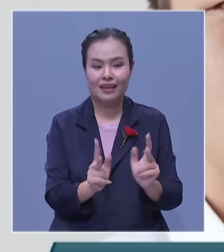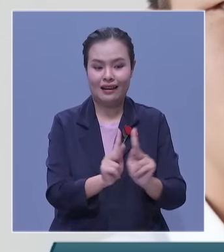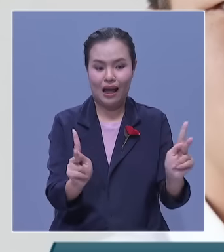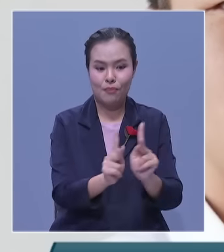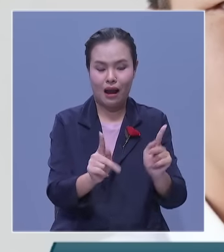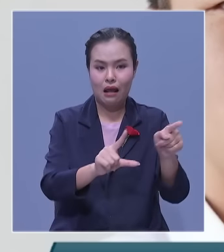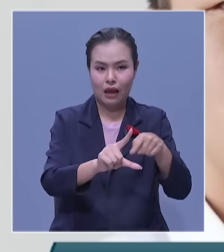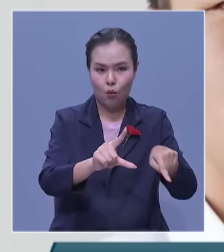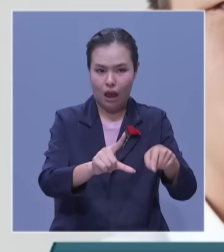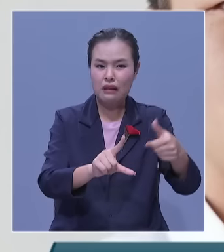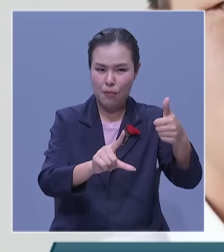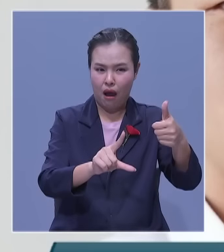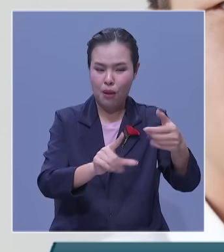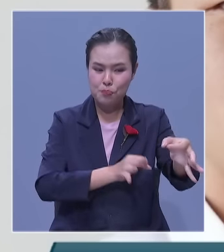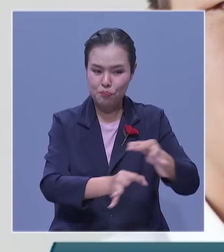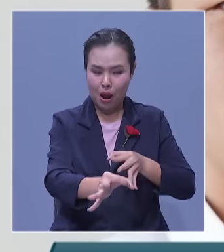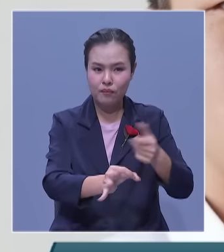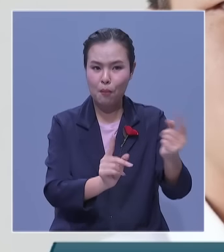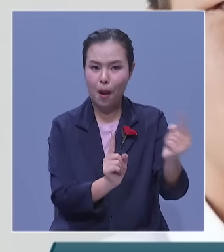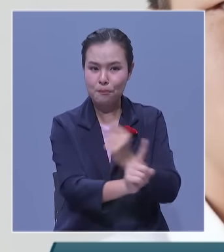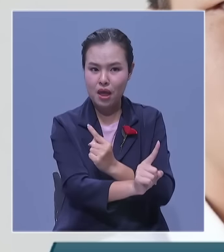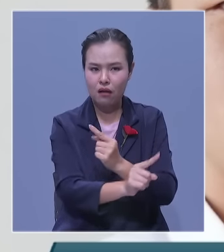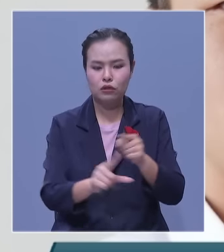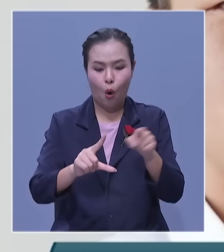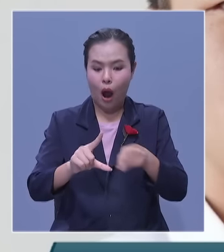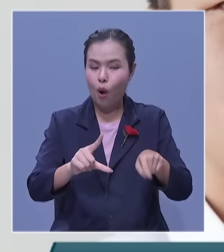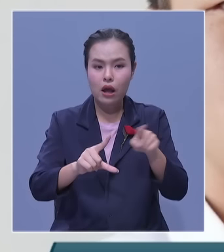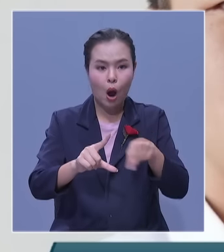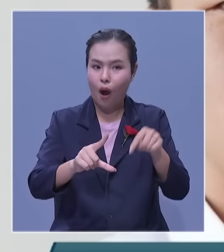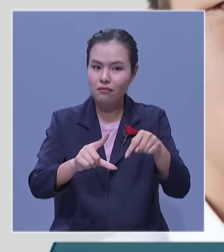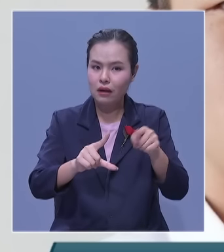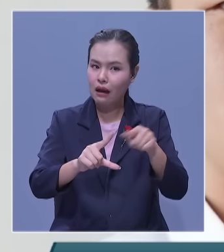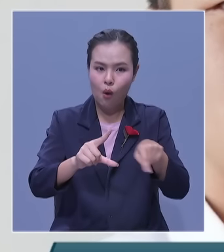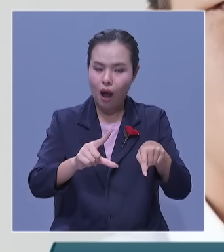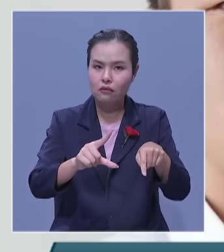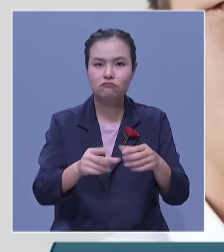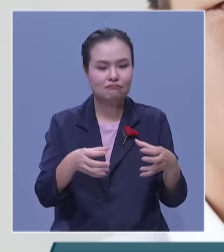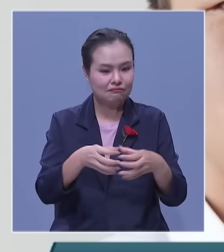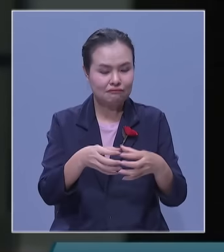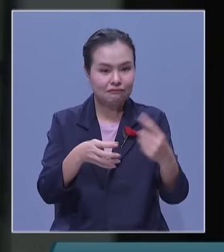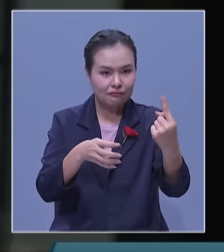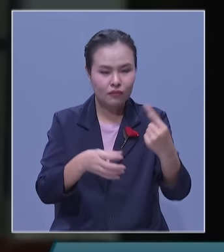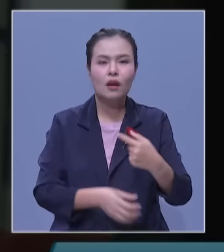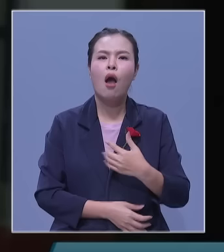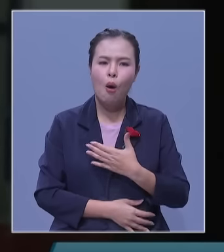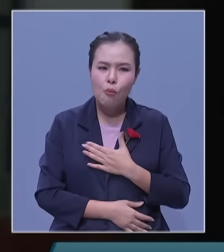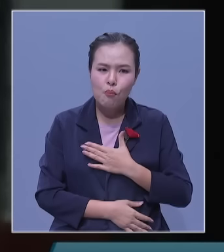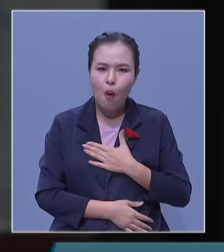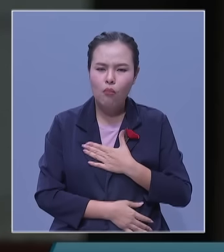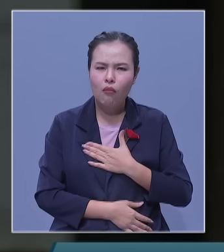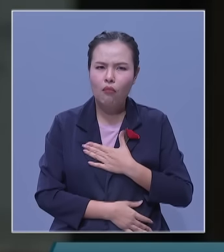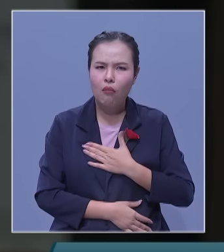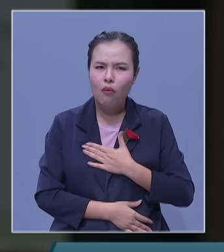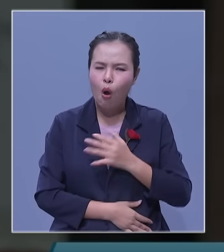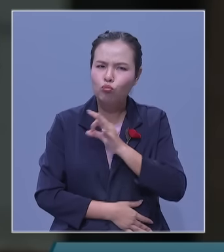ของก้าวไกลลงไป ครับเราหมูว่าต้องก้าวไกล ครับต้องก้าวไกลเท่านั้นเลยผมเองก็เนี่ยแหละครับมันถึงเป็นข้อพิรุธอย่